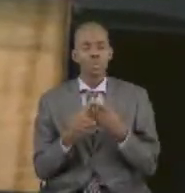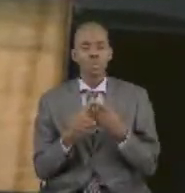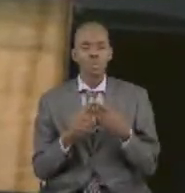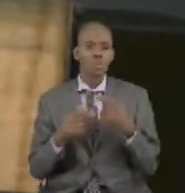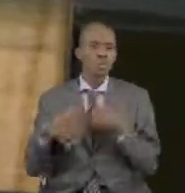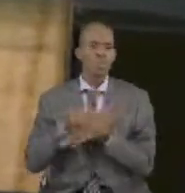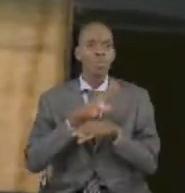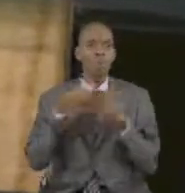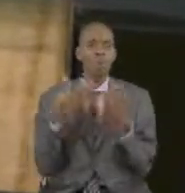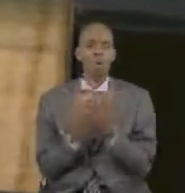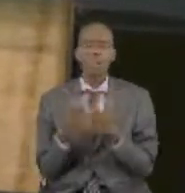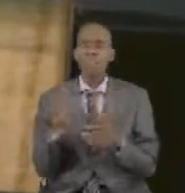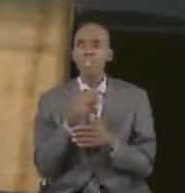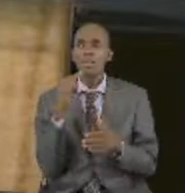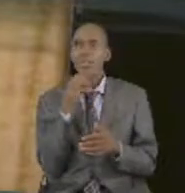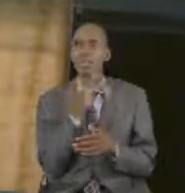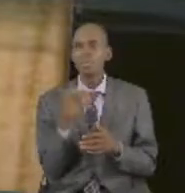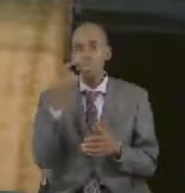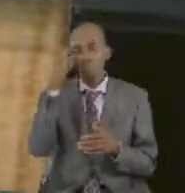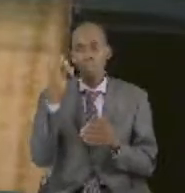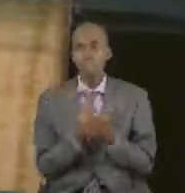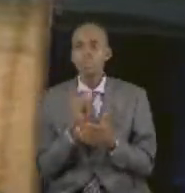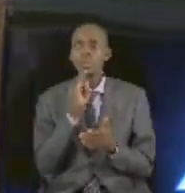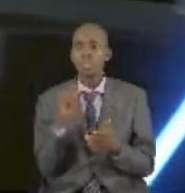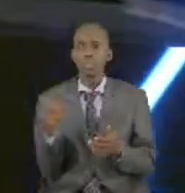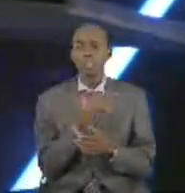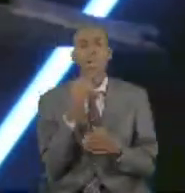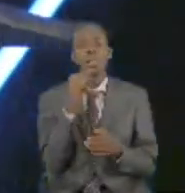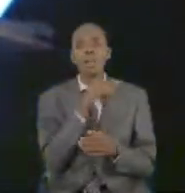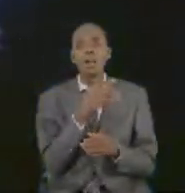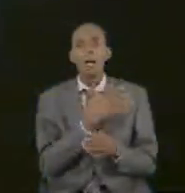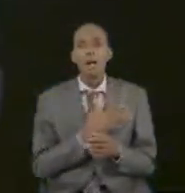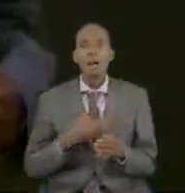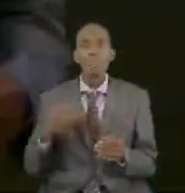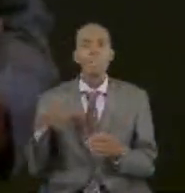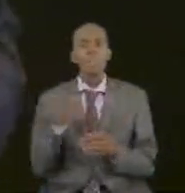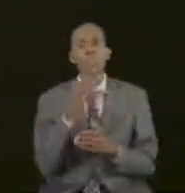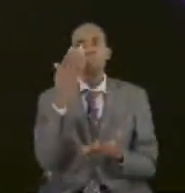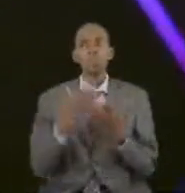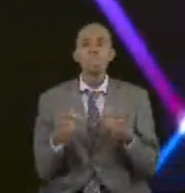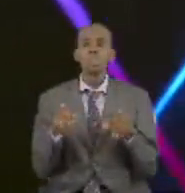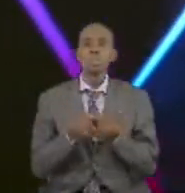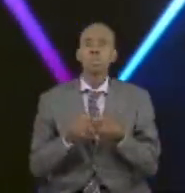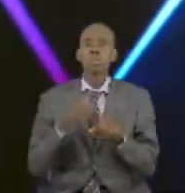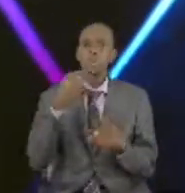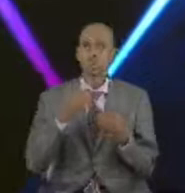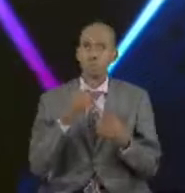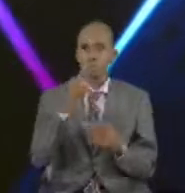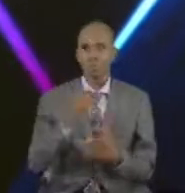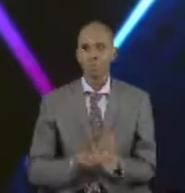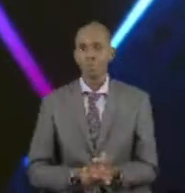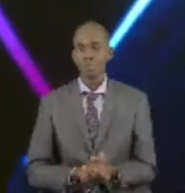le mensonge parce que c'est ce que cela vise à reims ainsi ils vont te dire